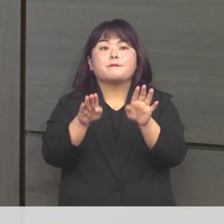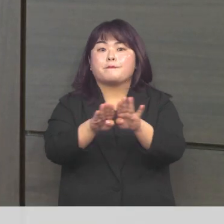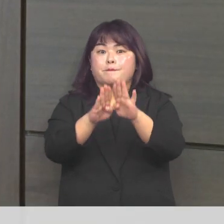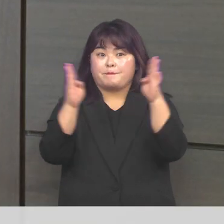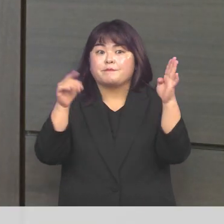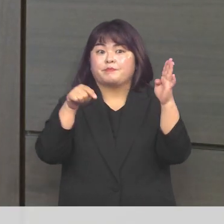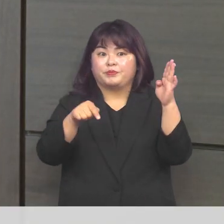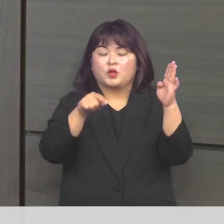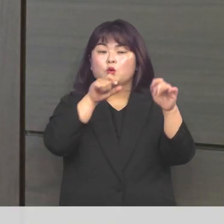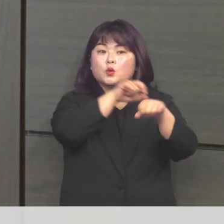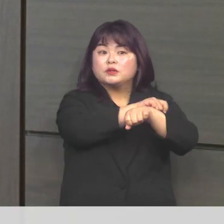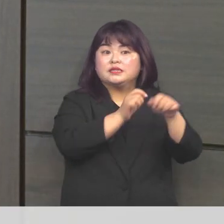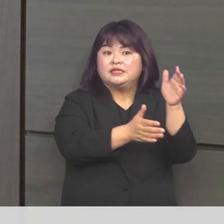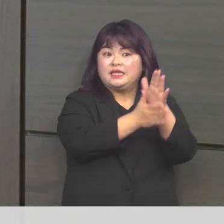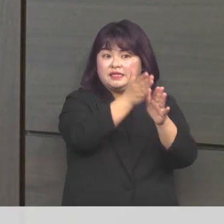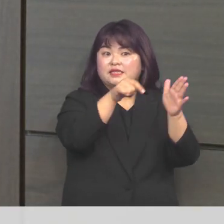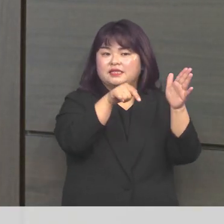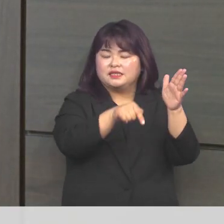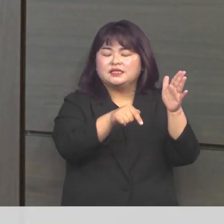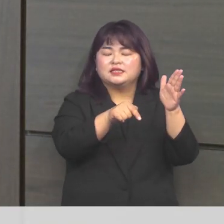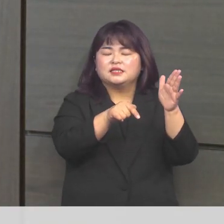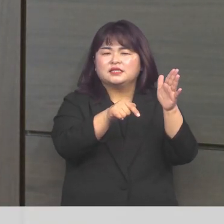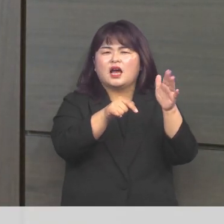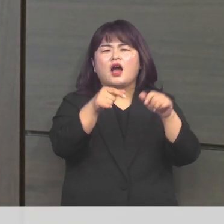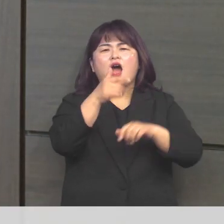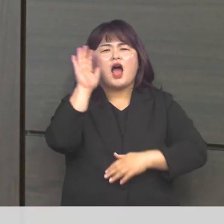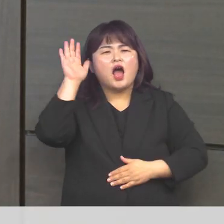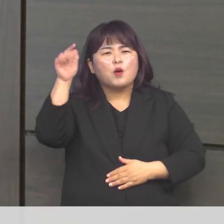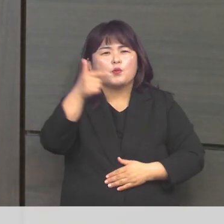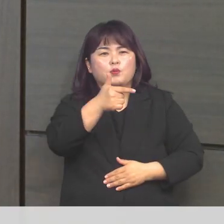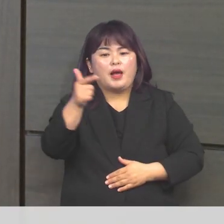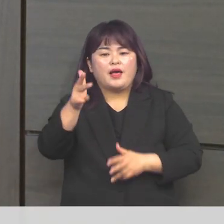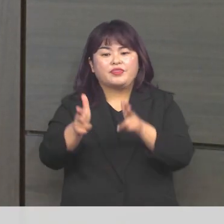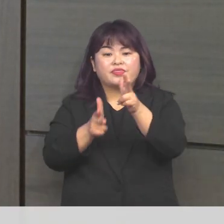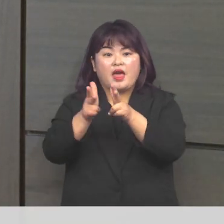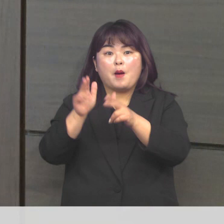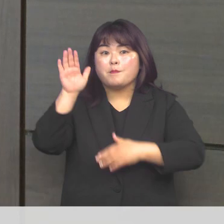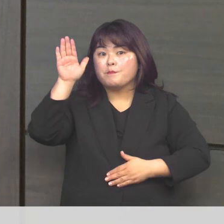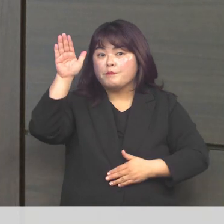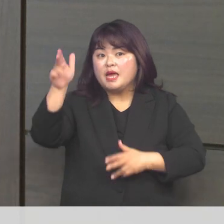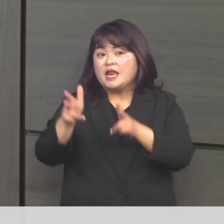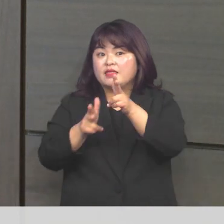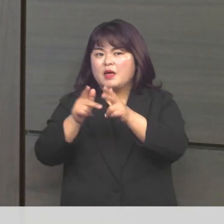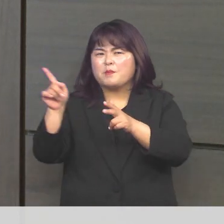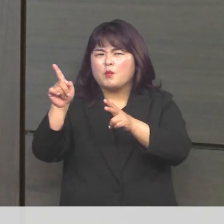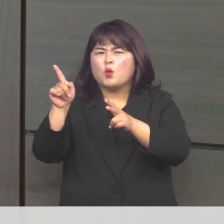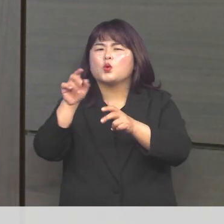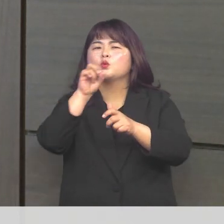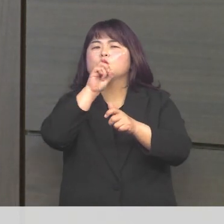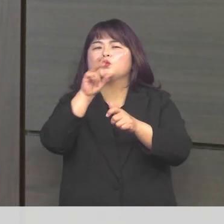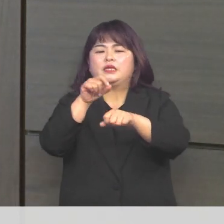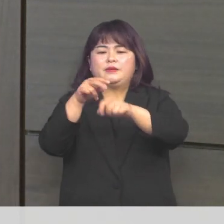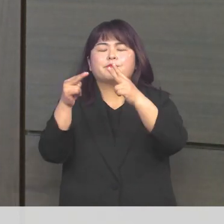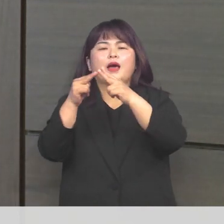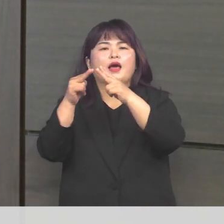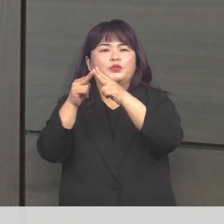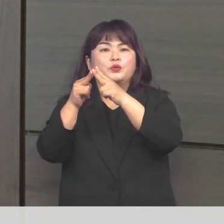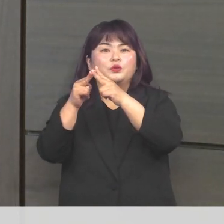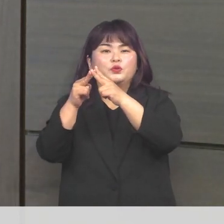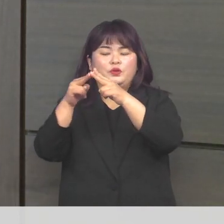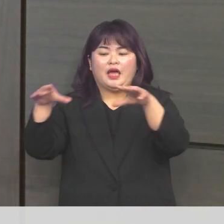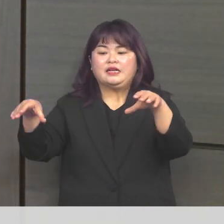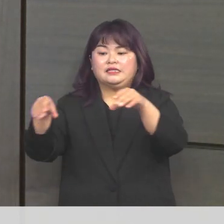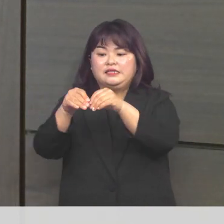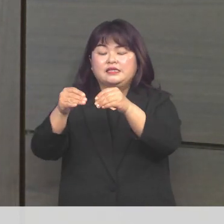용인 특례시가 앞으로 대형 미래 산업, 특히 반도체